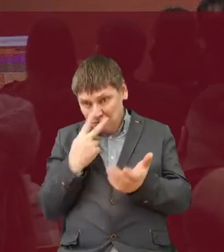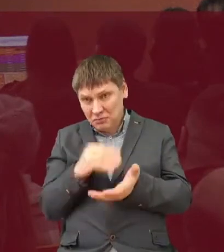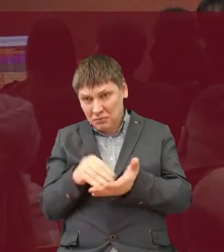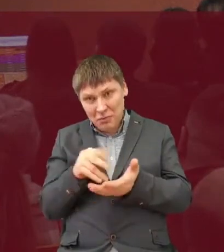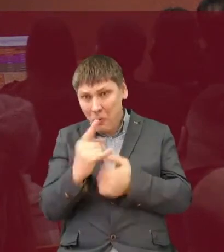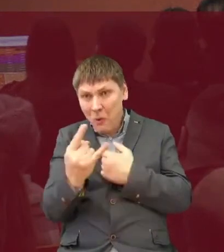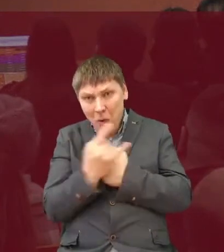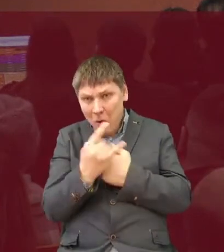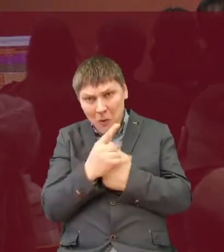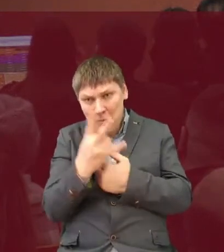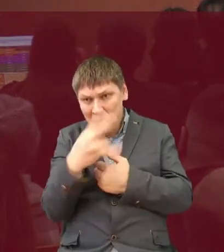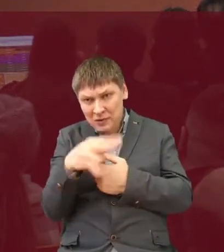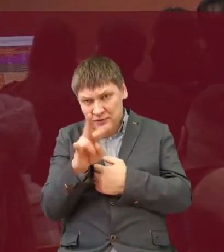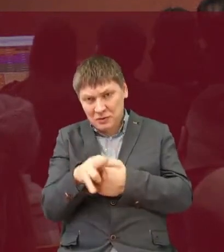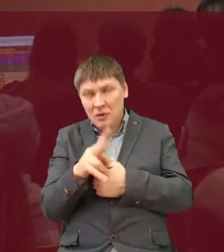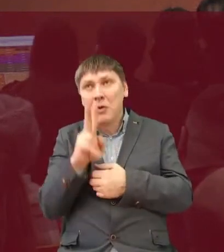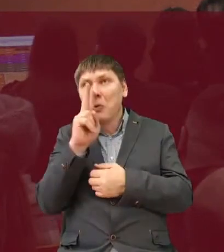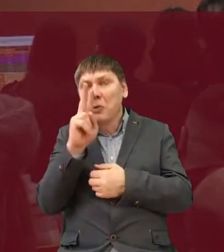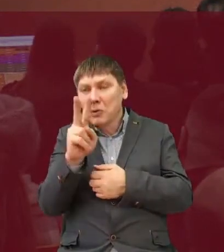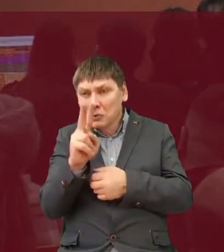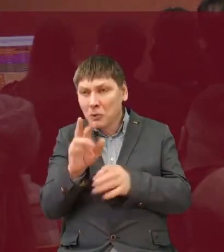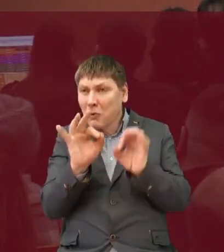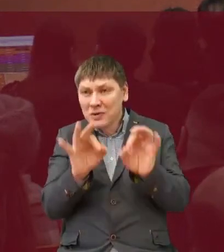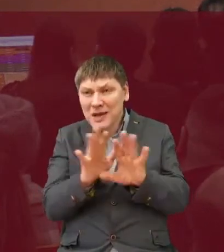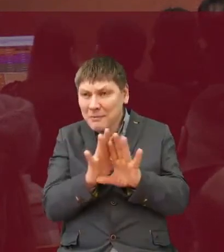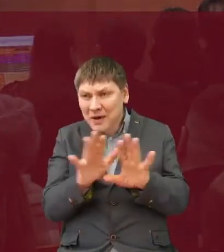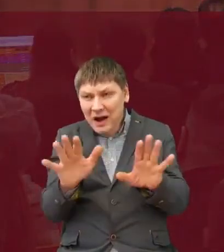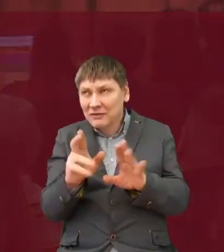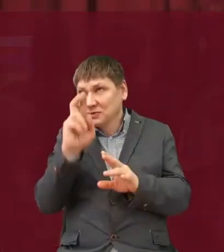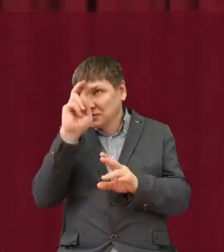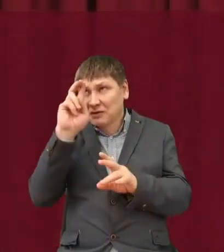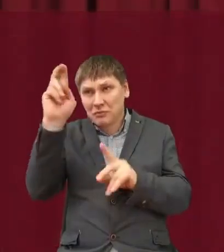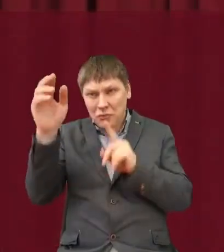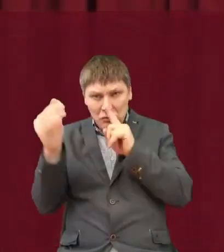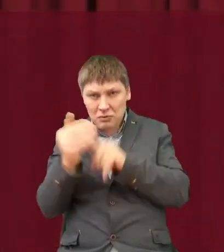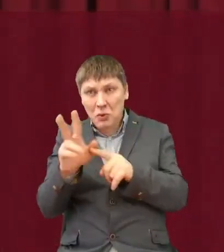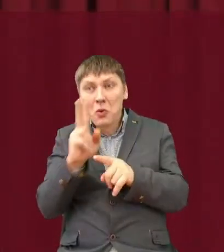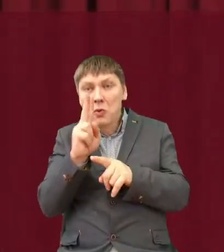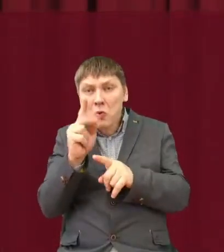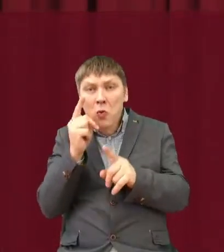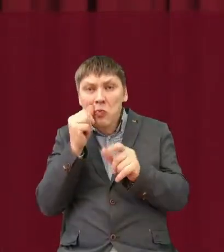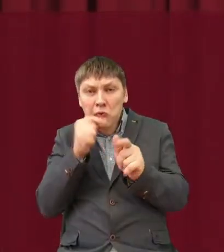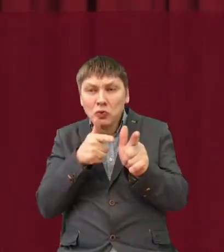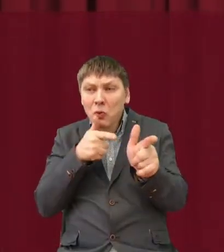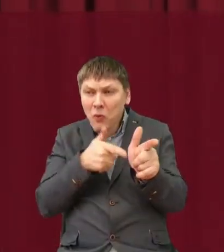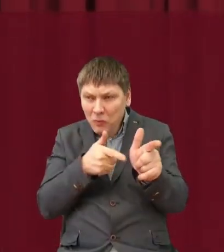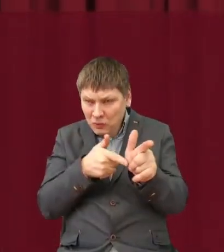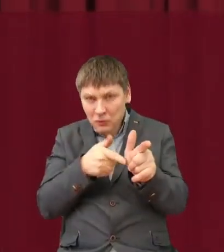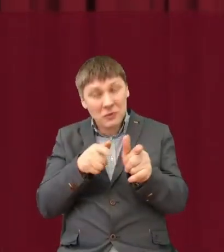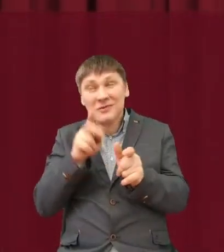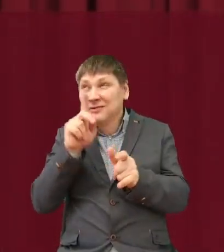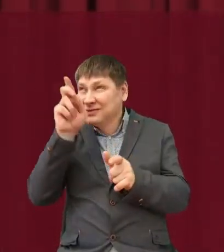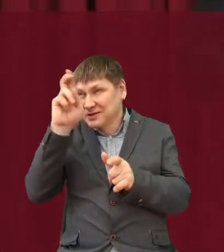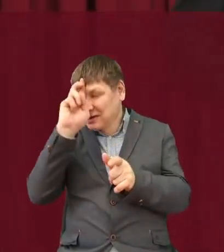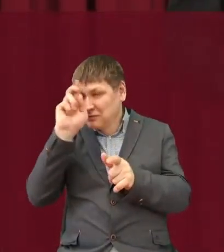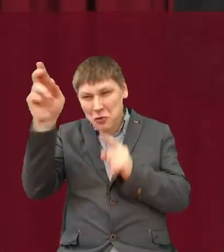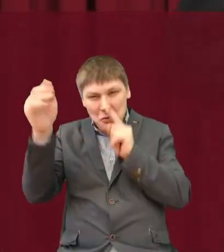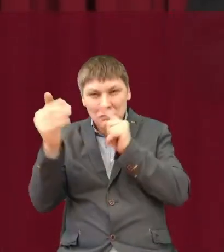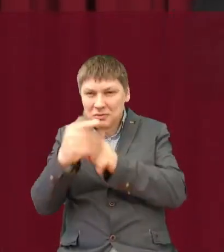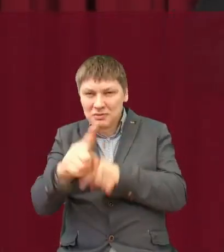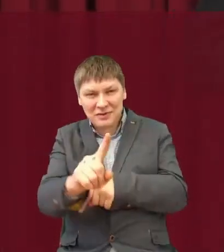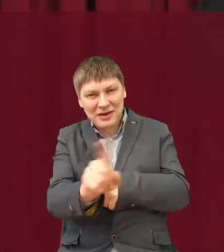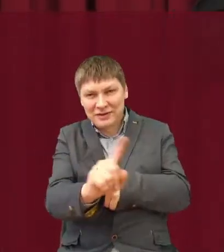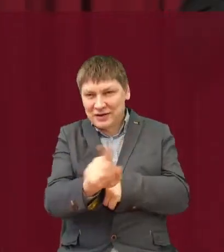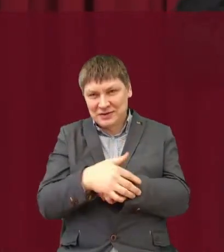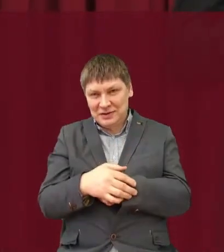обманывайтесь неправедное царство Божие не наследует мужу ложники царства Божие не